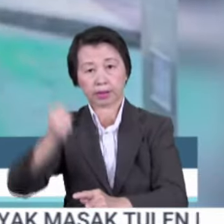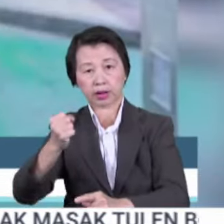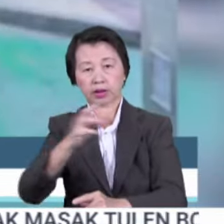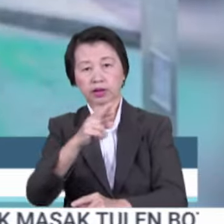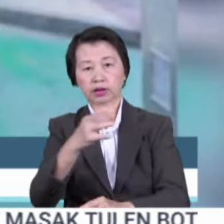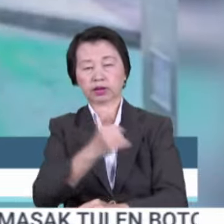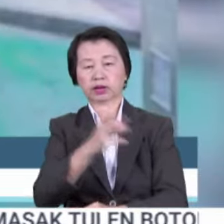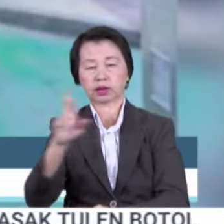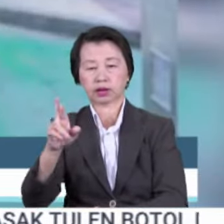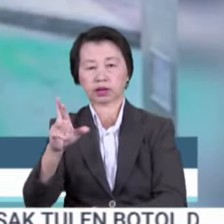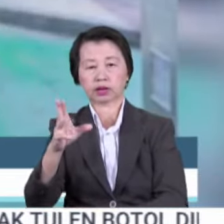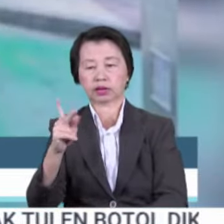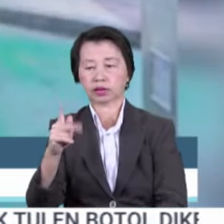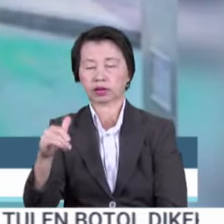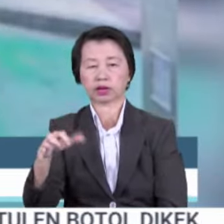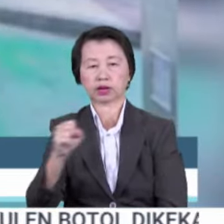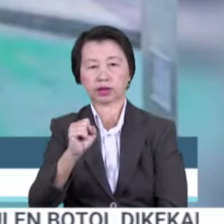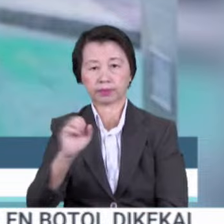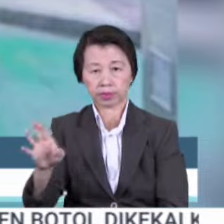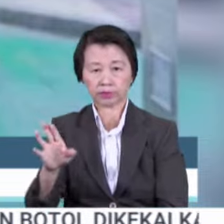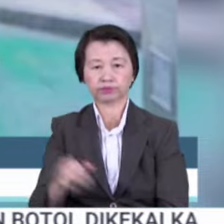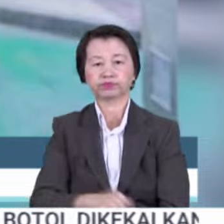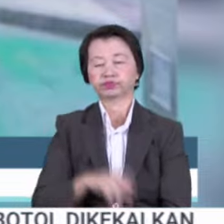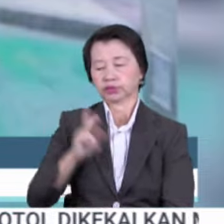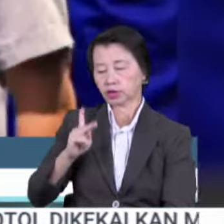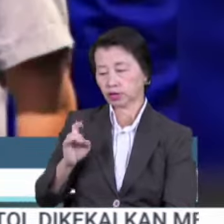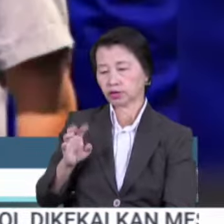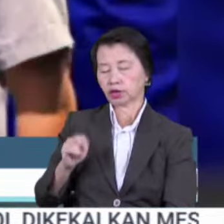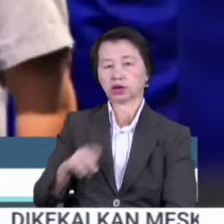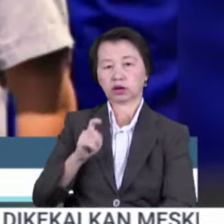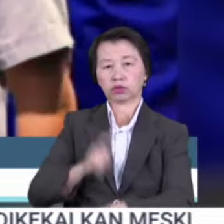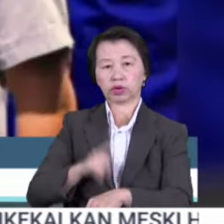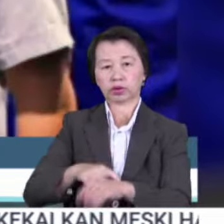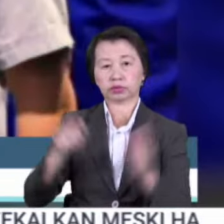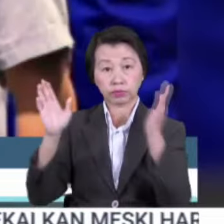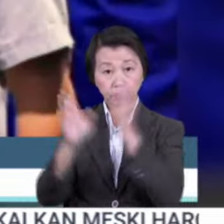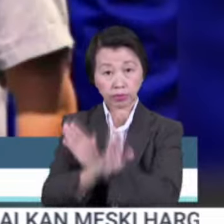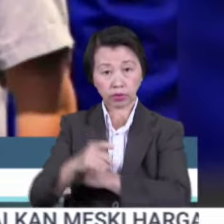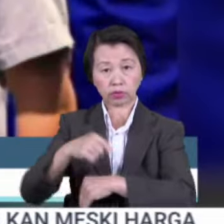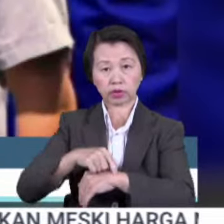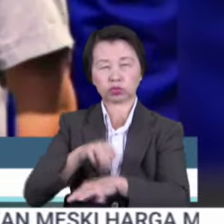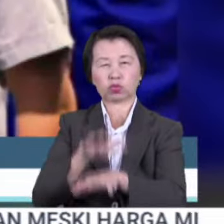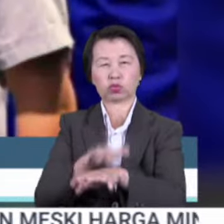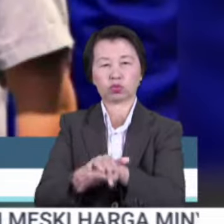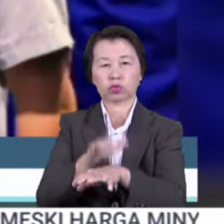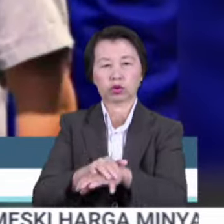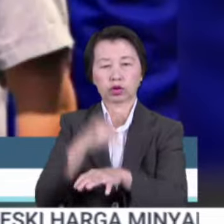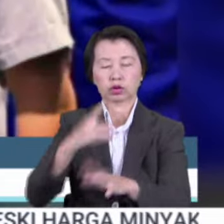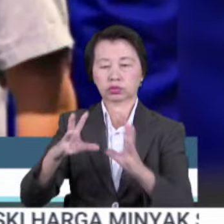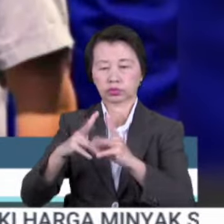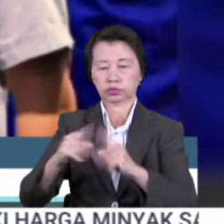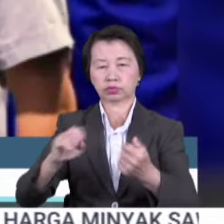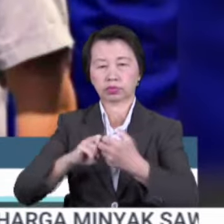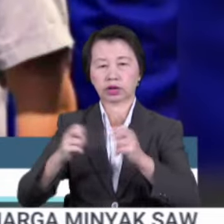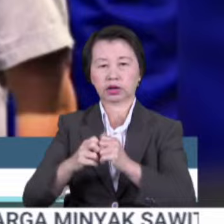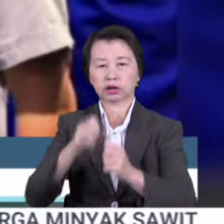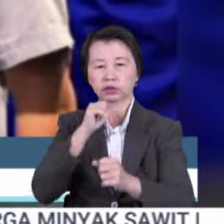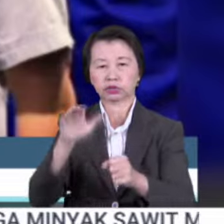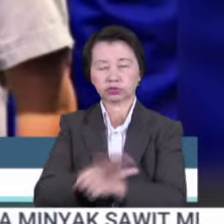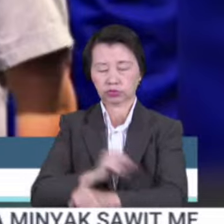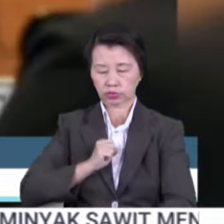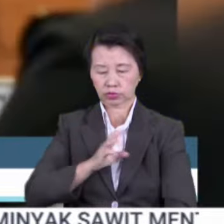ke csbn turut akan mengkaji smule waktu pertukaran shift semasa waktu Puncak bagi menyelesaikan isu kekurangan